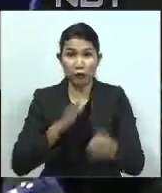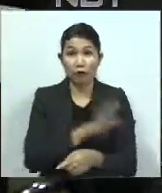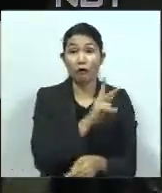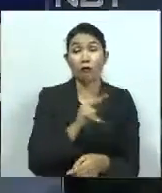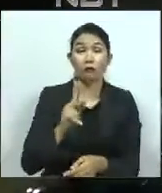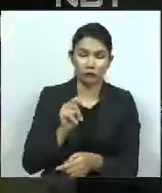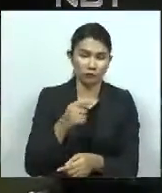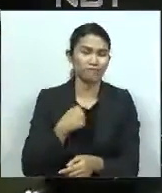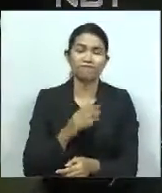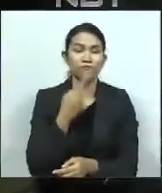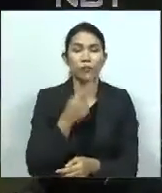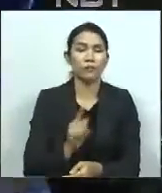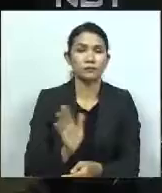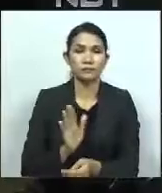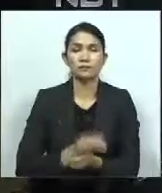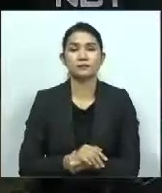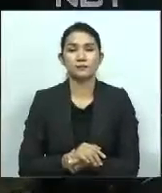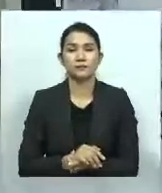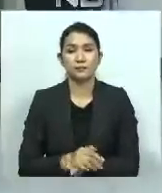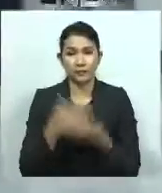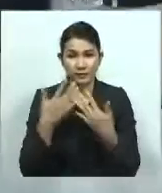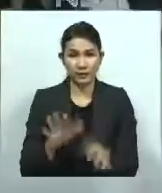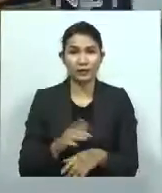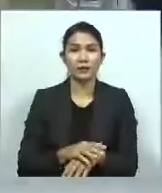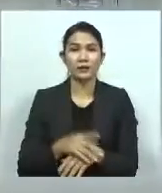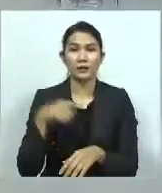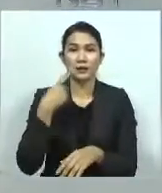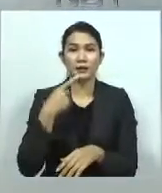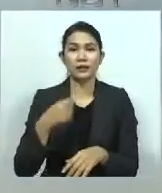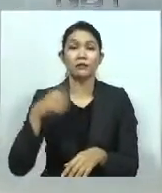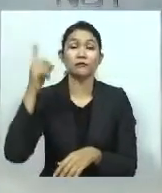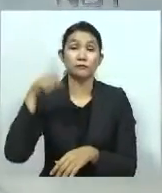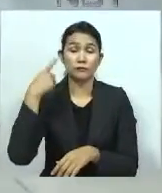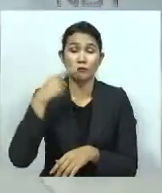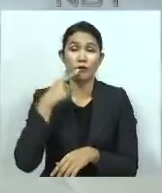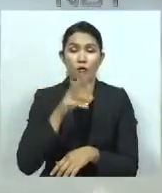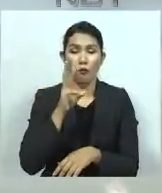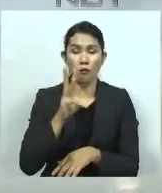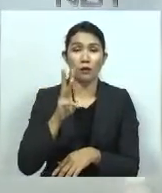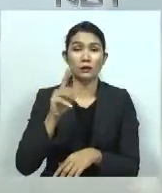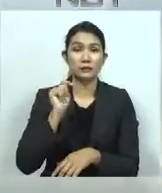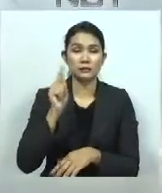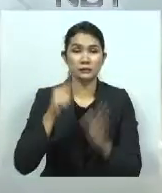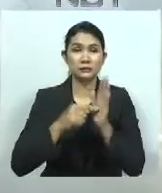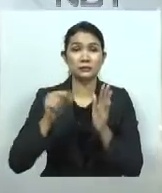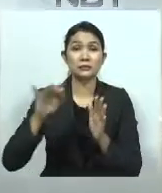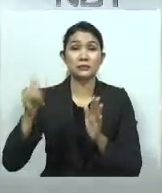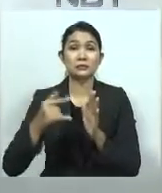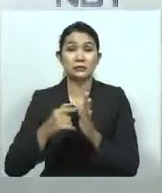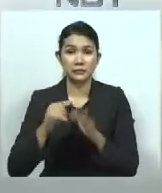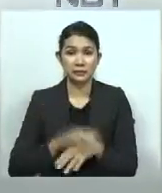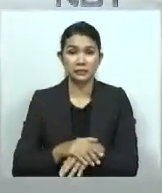ต.จากนั้นนางสาววัฒนยาวงโอภาสีหรือว่า